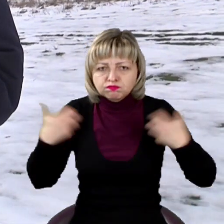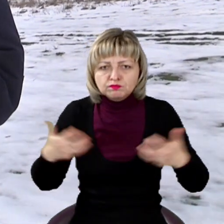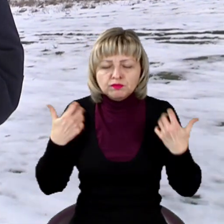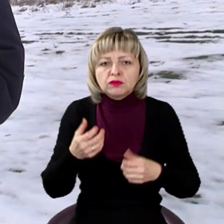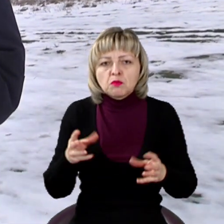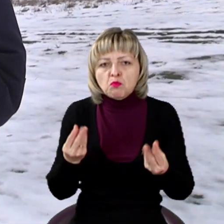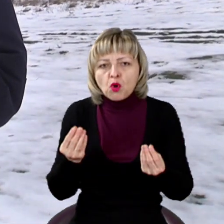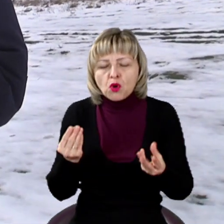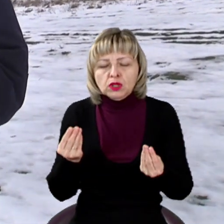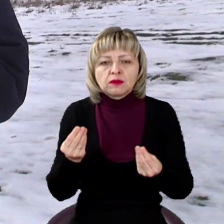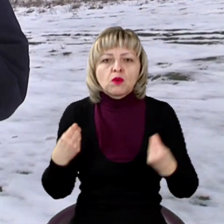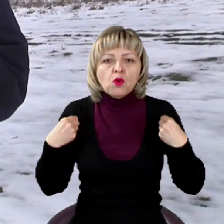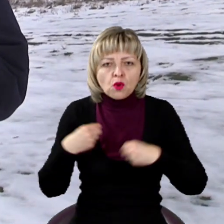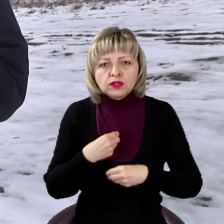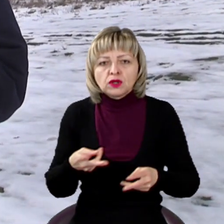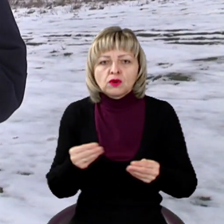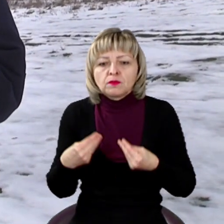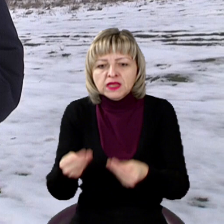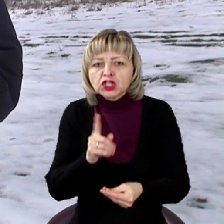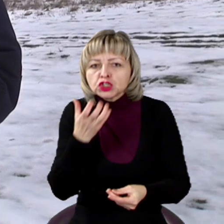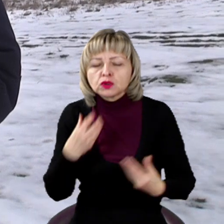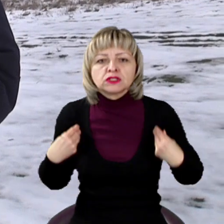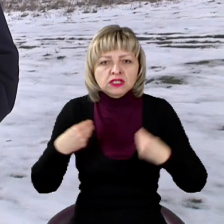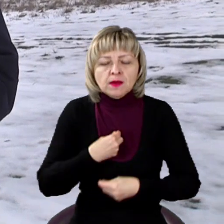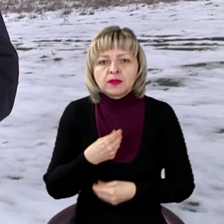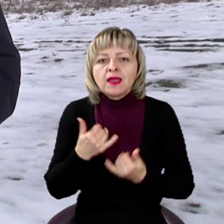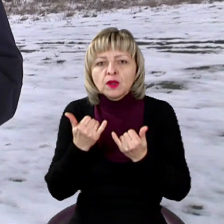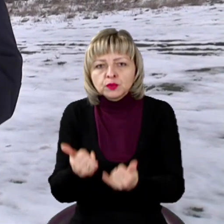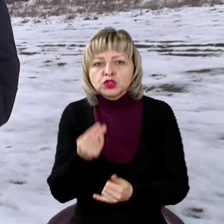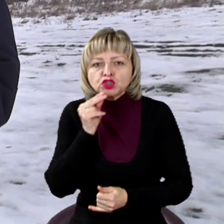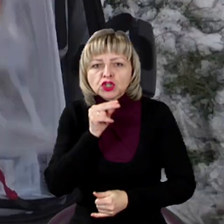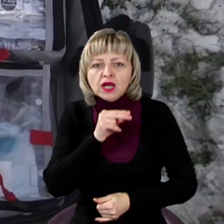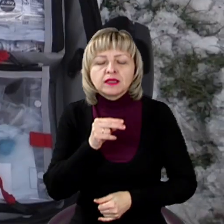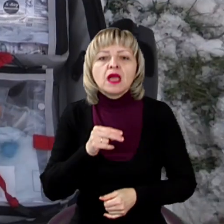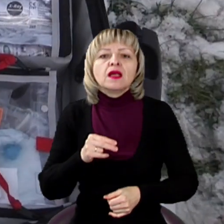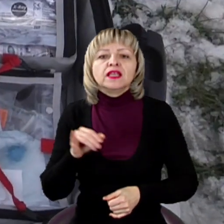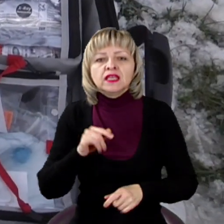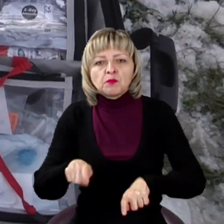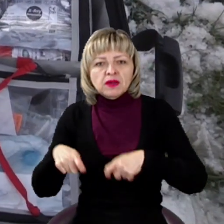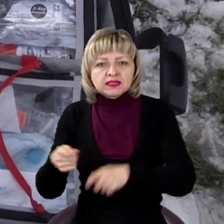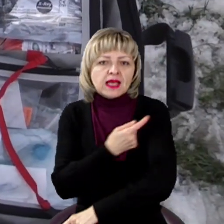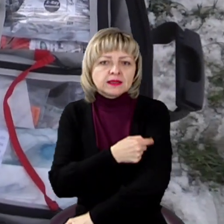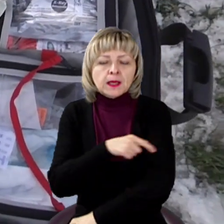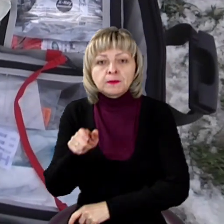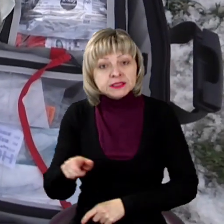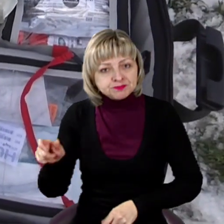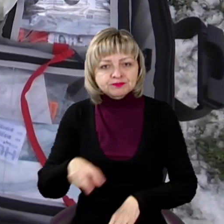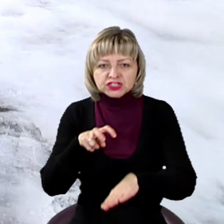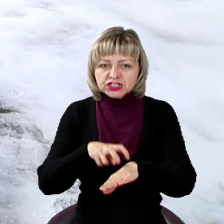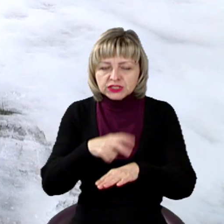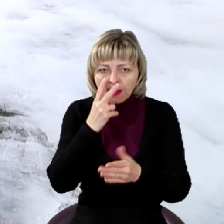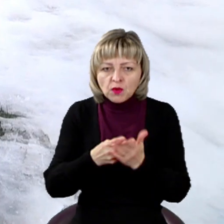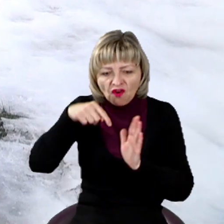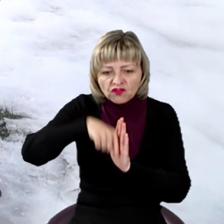теплим, напоїти гарячим чаєм та тоді передати медикам. Фельдшерка Руслана Киричук показує